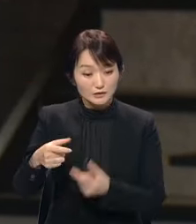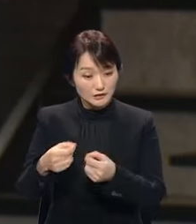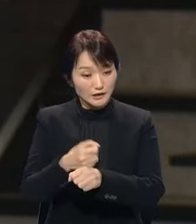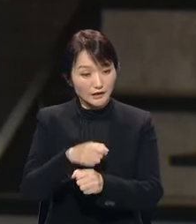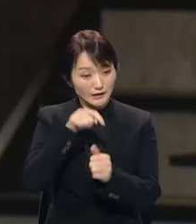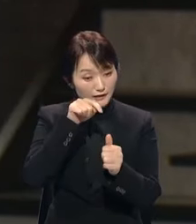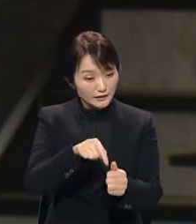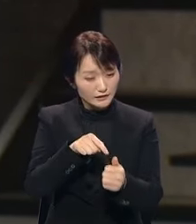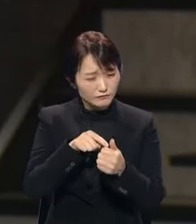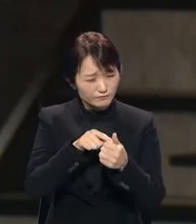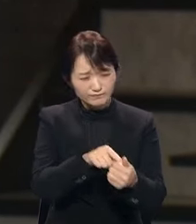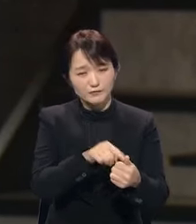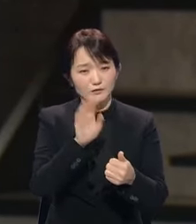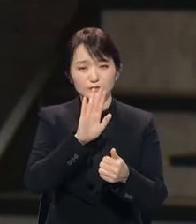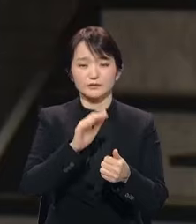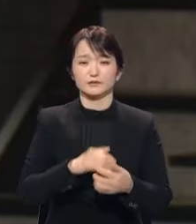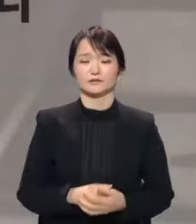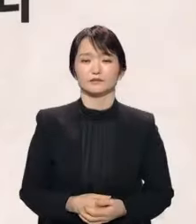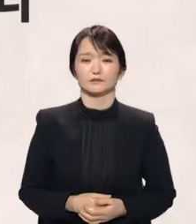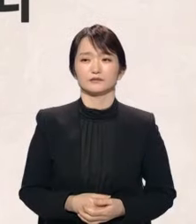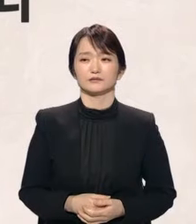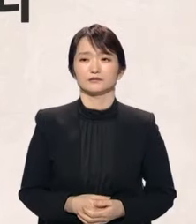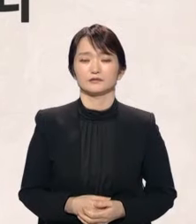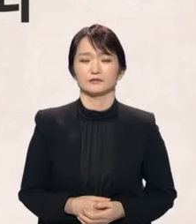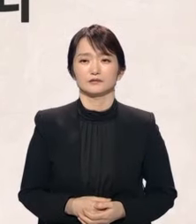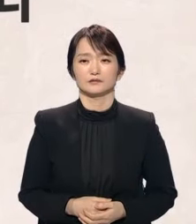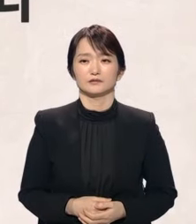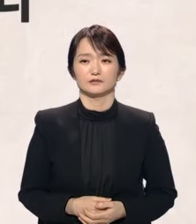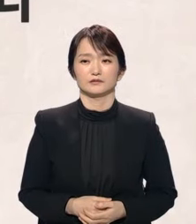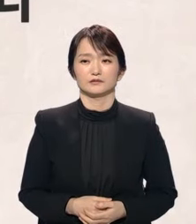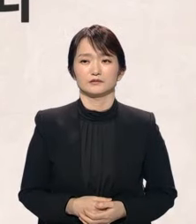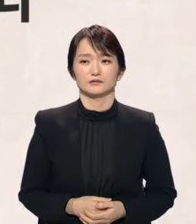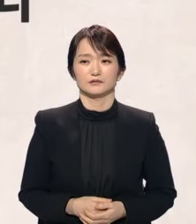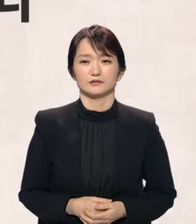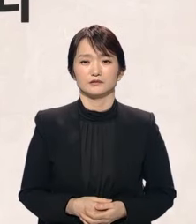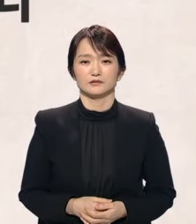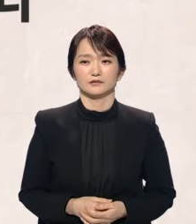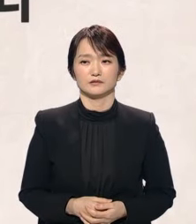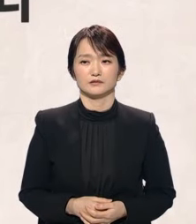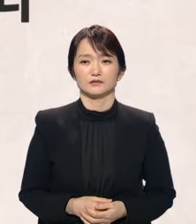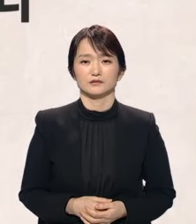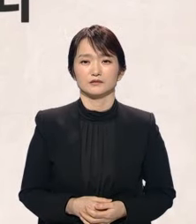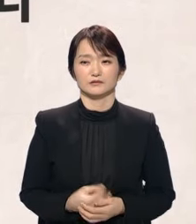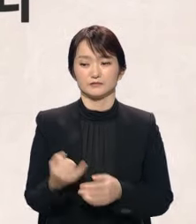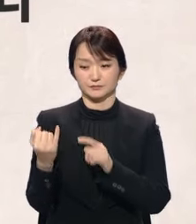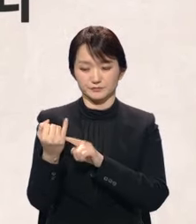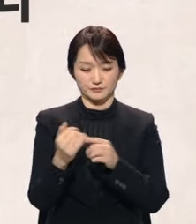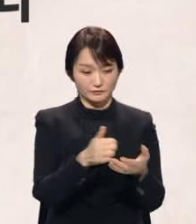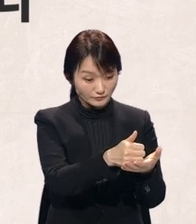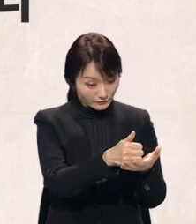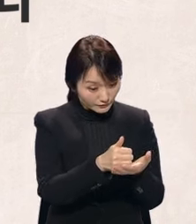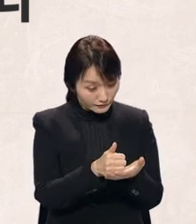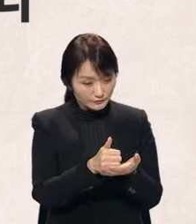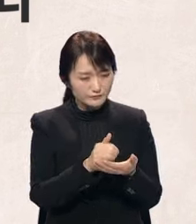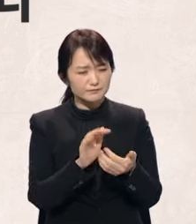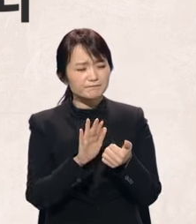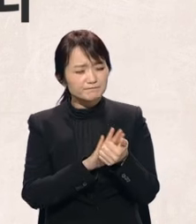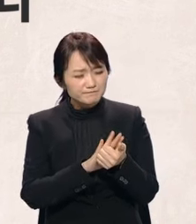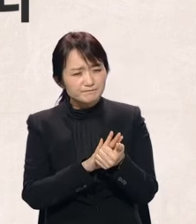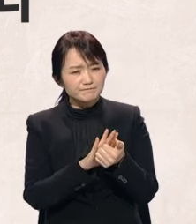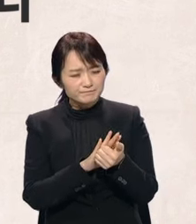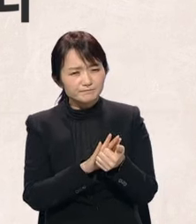강요할 수 있는 그런 문제는 아니고 뭐 이분 같은 경우는 아마 이 그 손님들에게 늘 친절하게 그리고